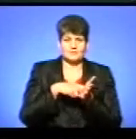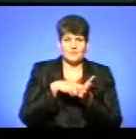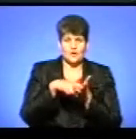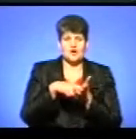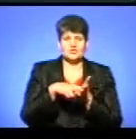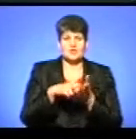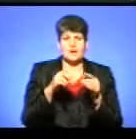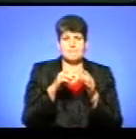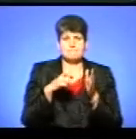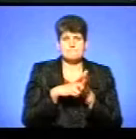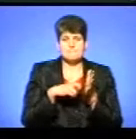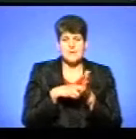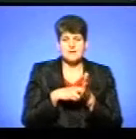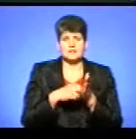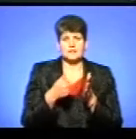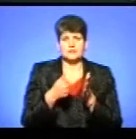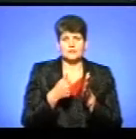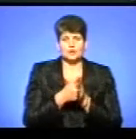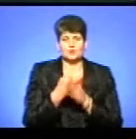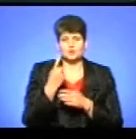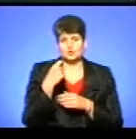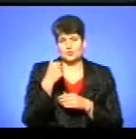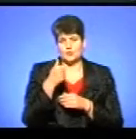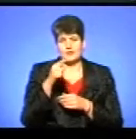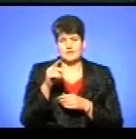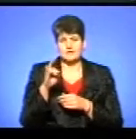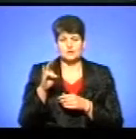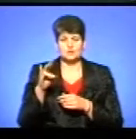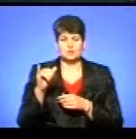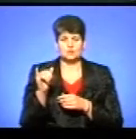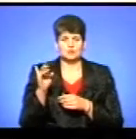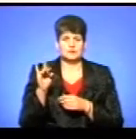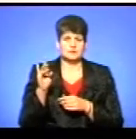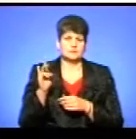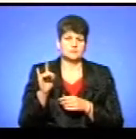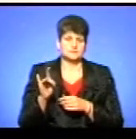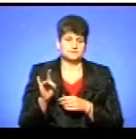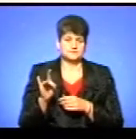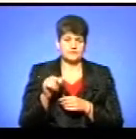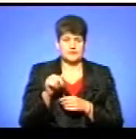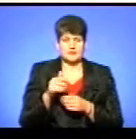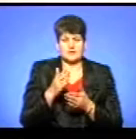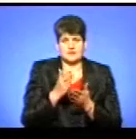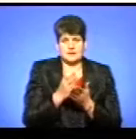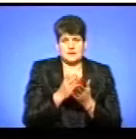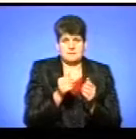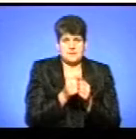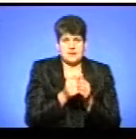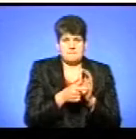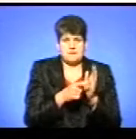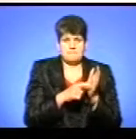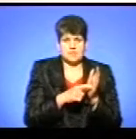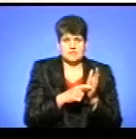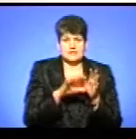марки та конверта до 100-річчя ЗУНР. Подробиці у сюжеті Анжели Шови. Я знаходжуся біля приміщення